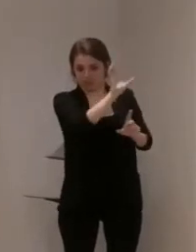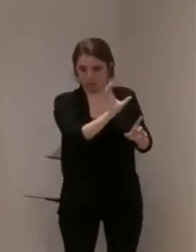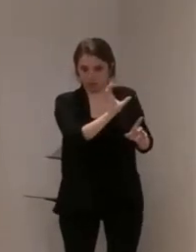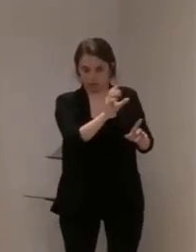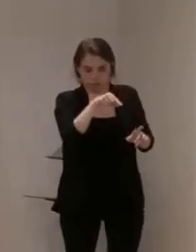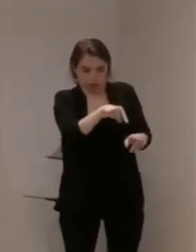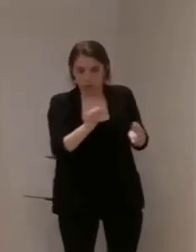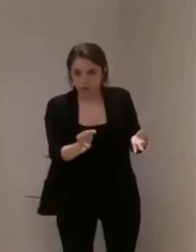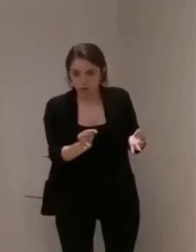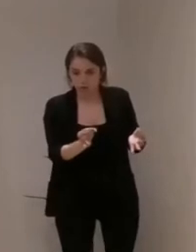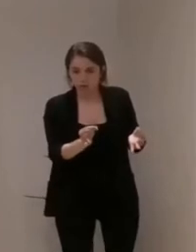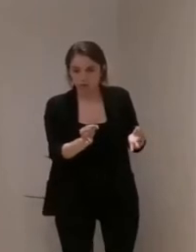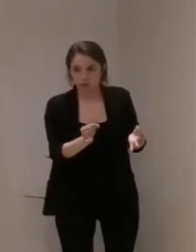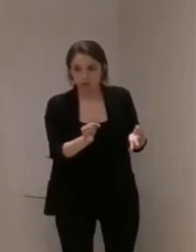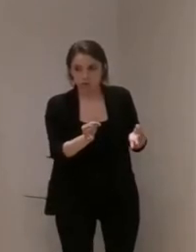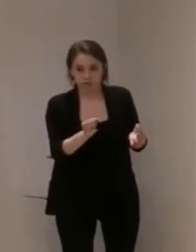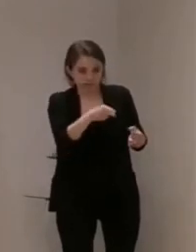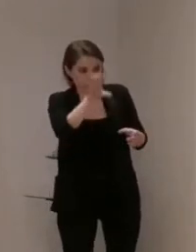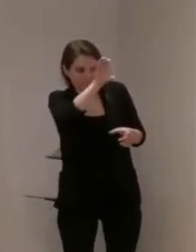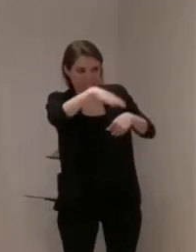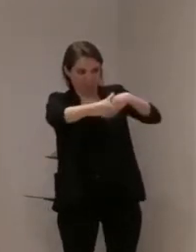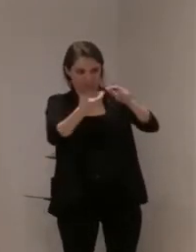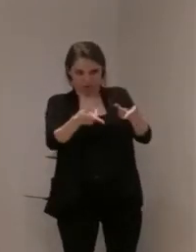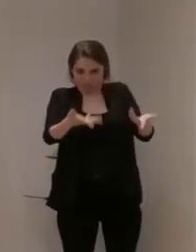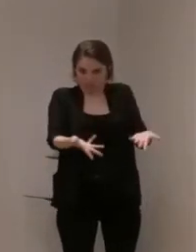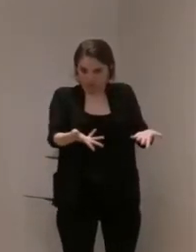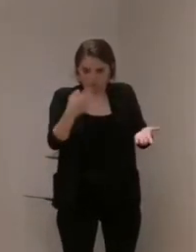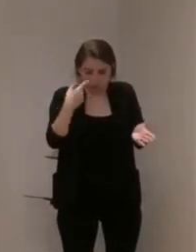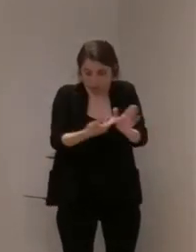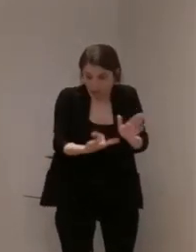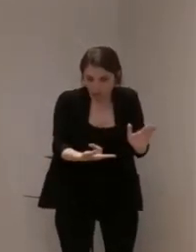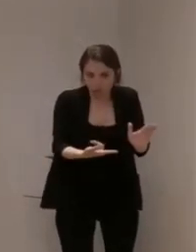Això és un estat democràtic? Això és un estat democràtic?